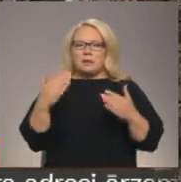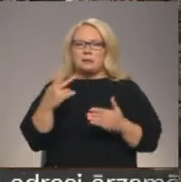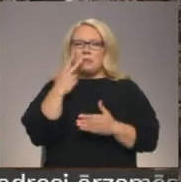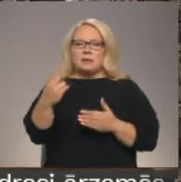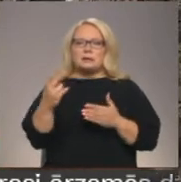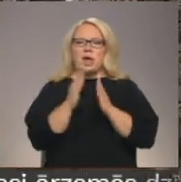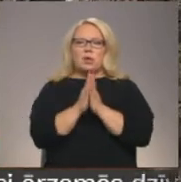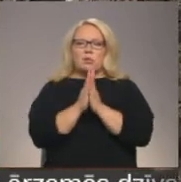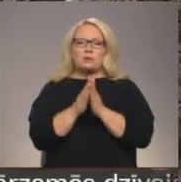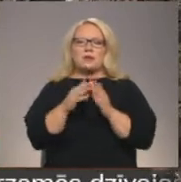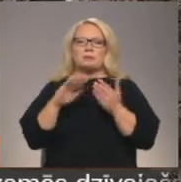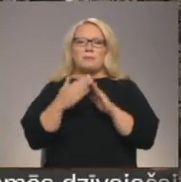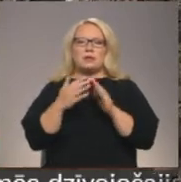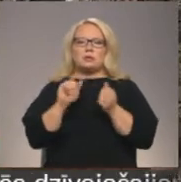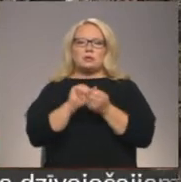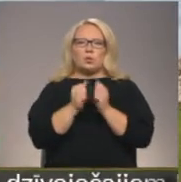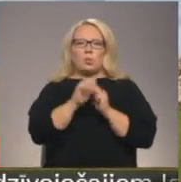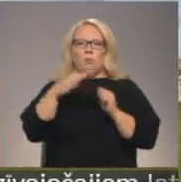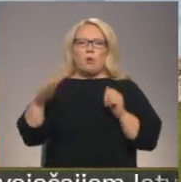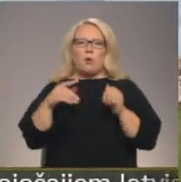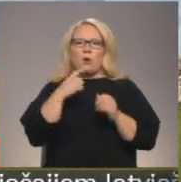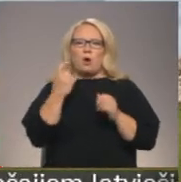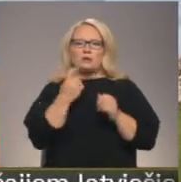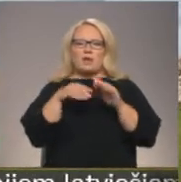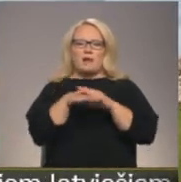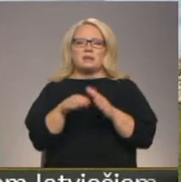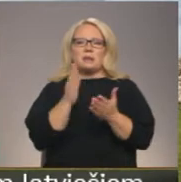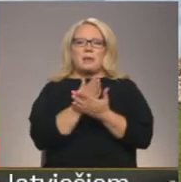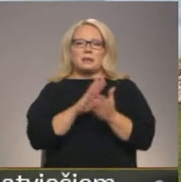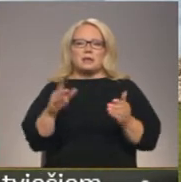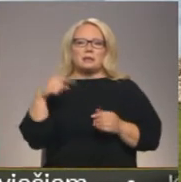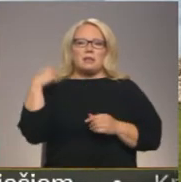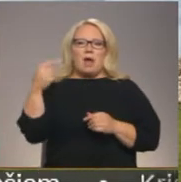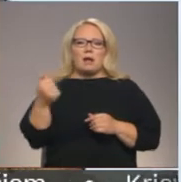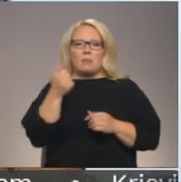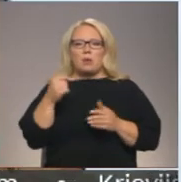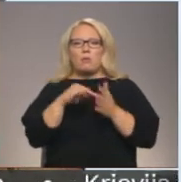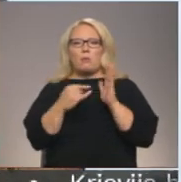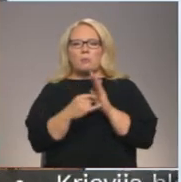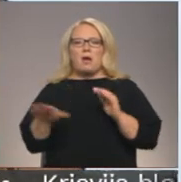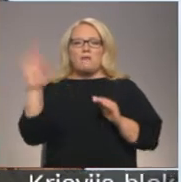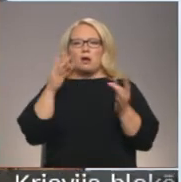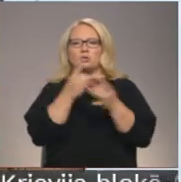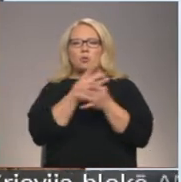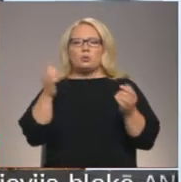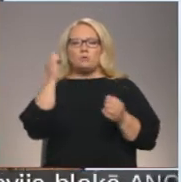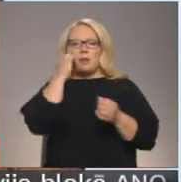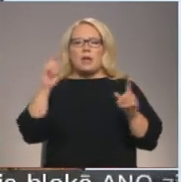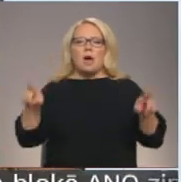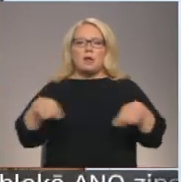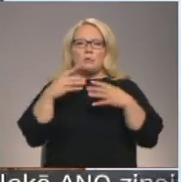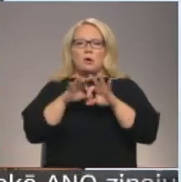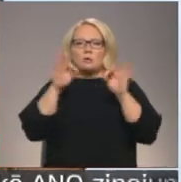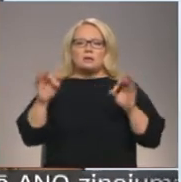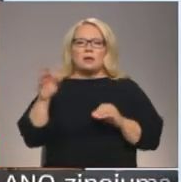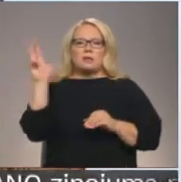Ludzas pilsdrupu konservācija noslēgsies jau nākamgad. Tāpat tuvākajā laikā projektu par dažādu valsts kultūras pieminekļu attīstību